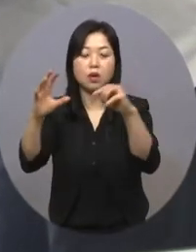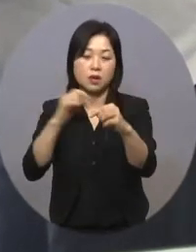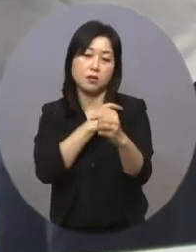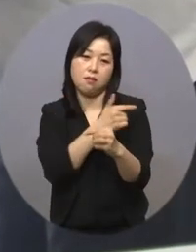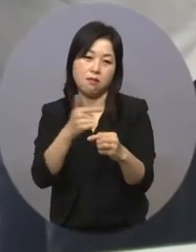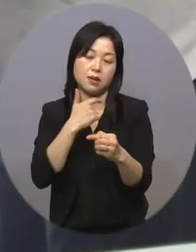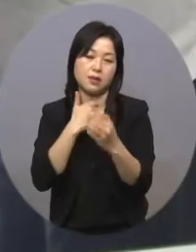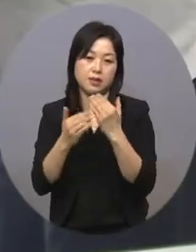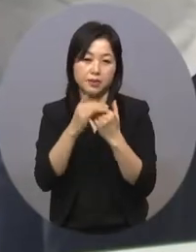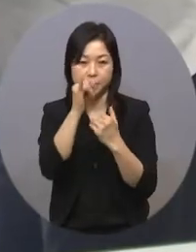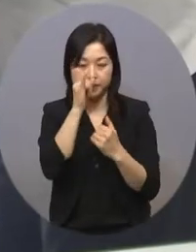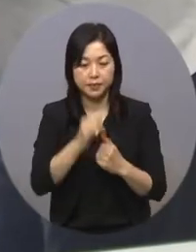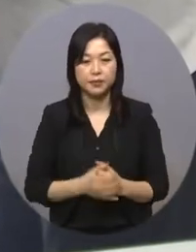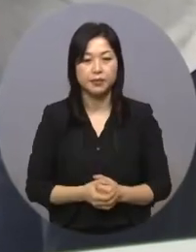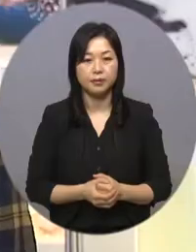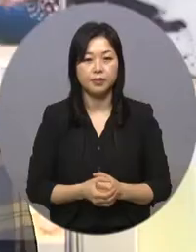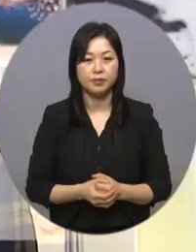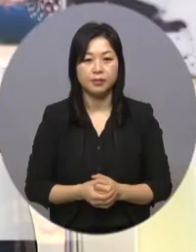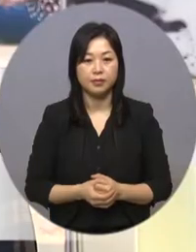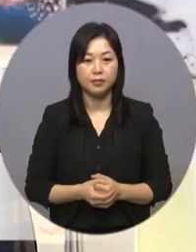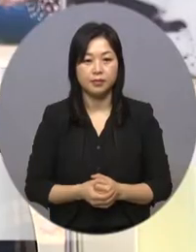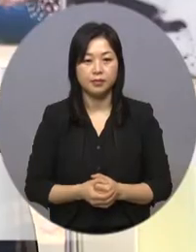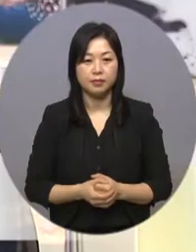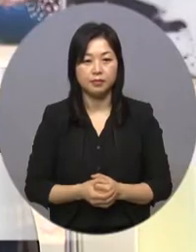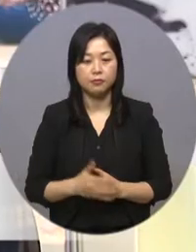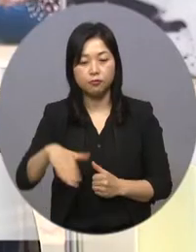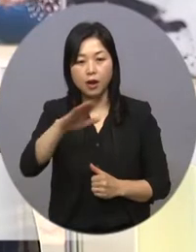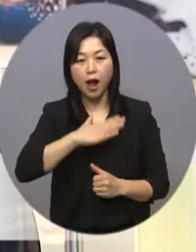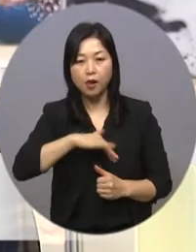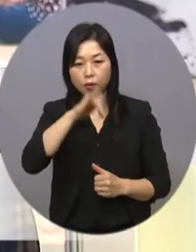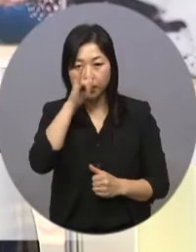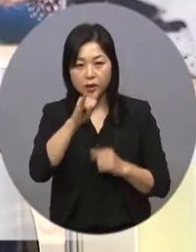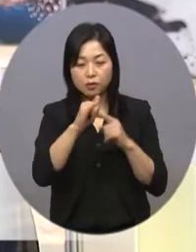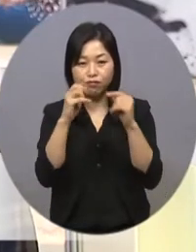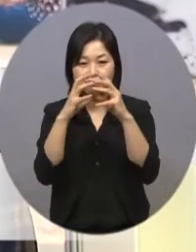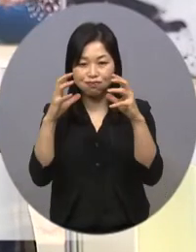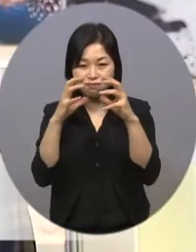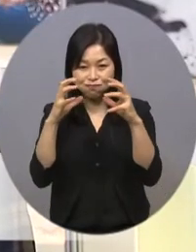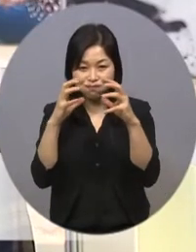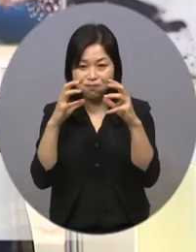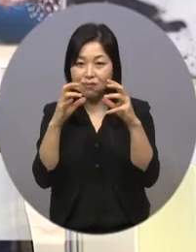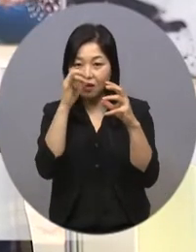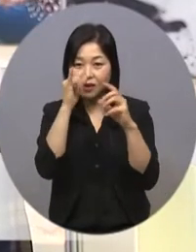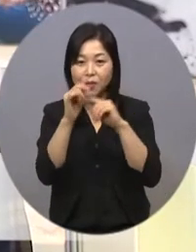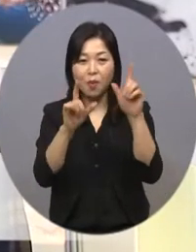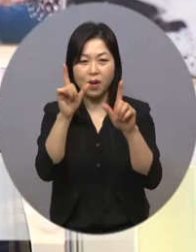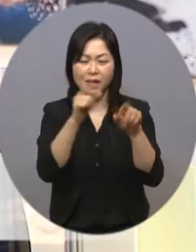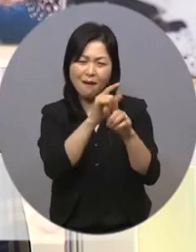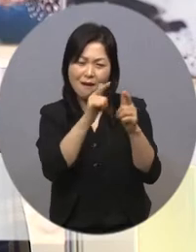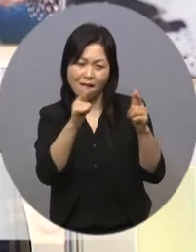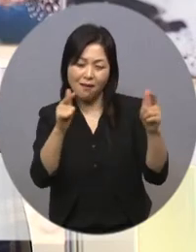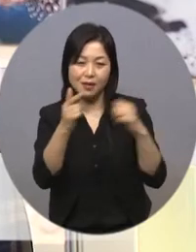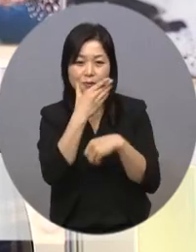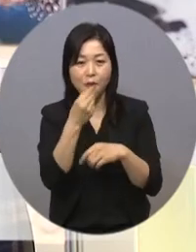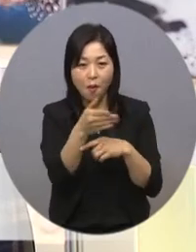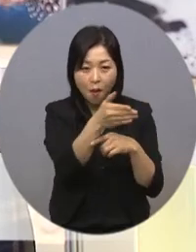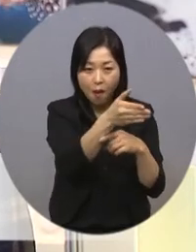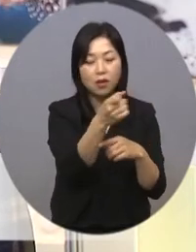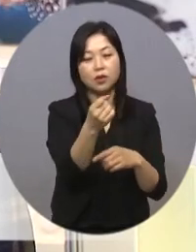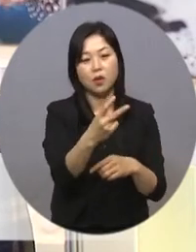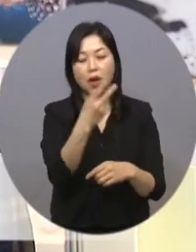프로그램을 운영하고 있습니다. 우리가 흔히 알고 있는 풍선처럼 빵빵해지는 그 형형색색의 다양한 복어들과